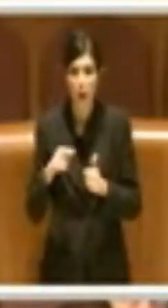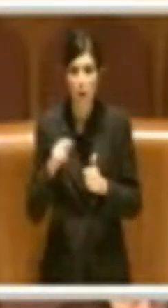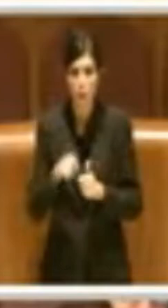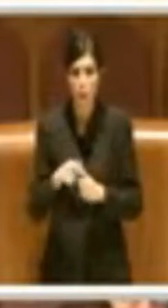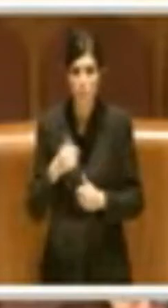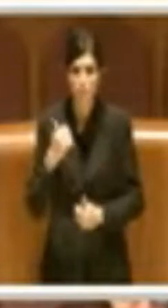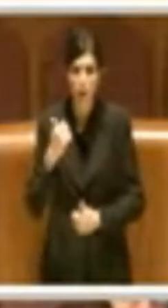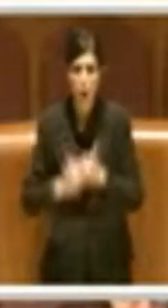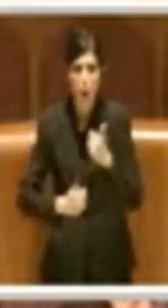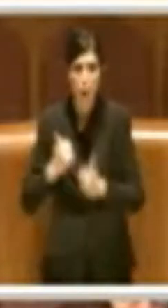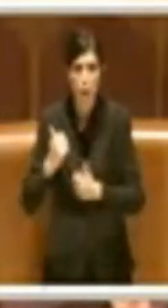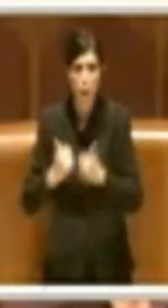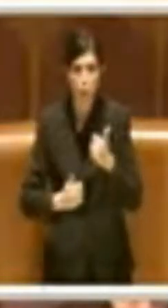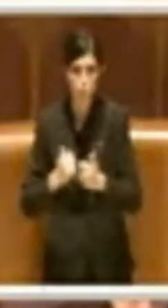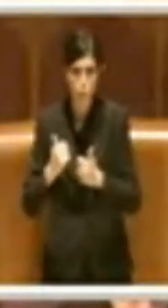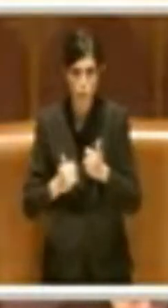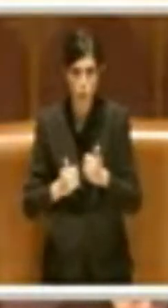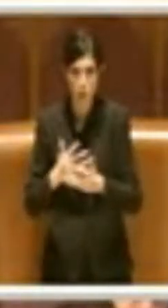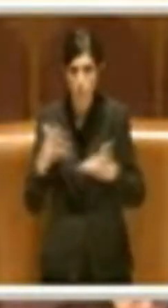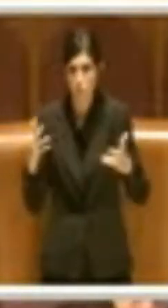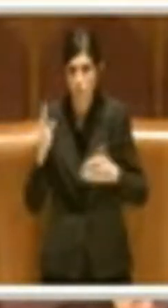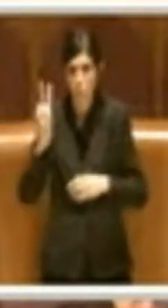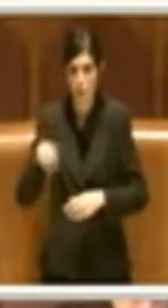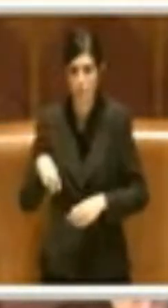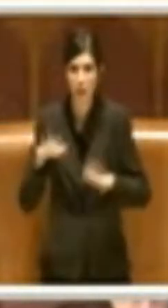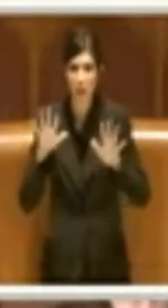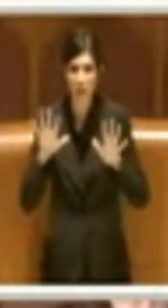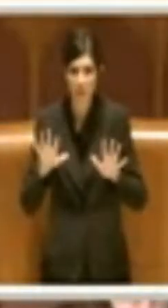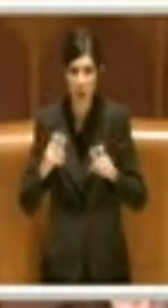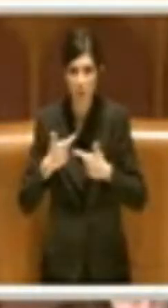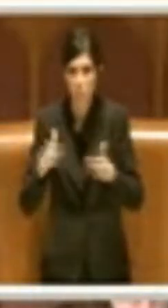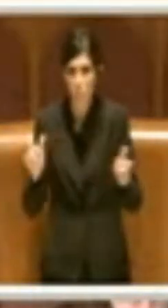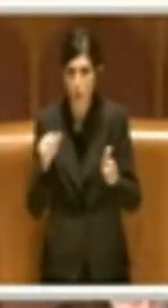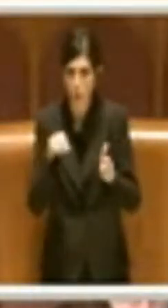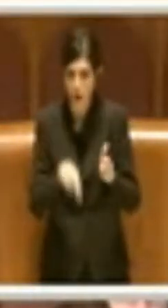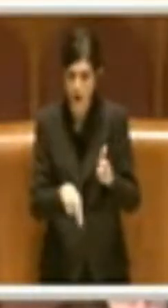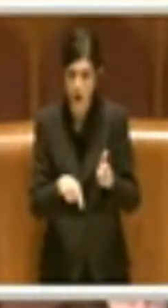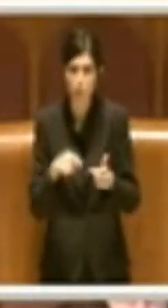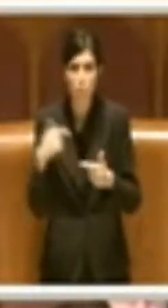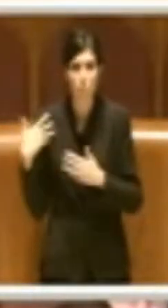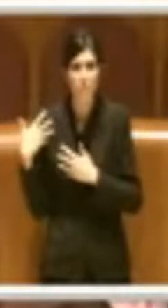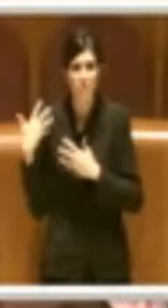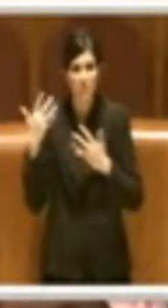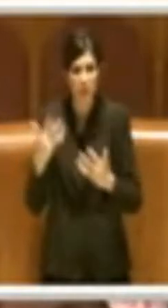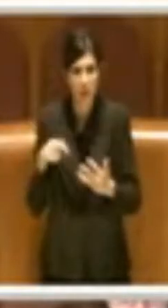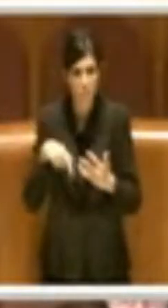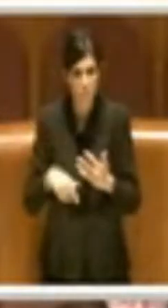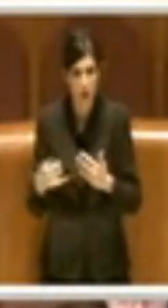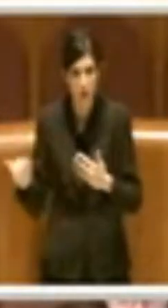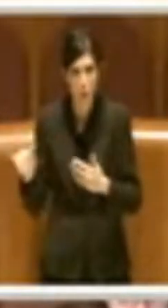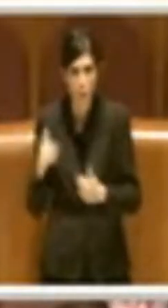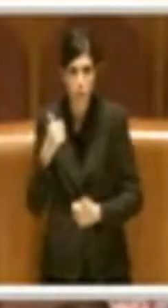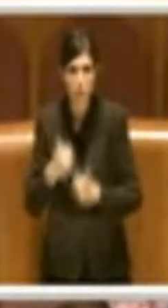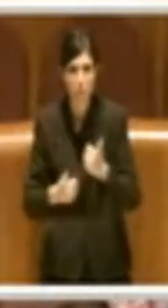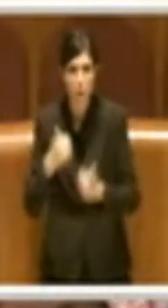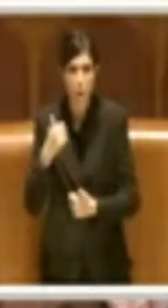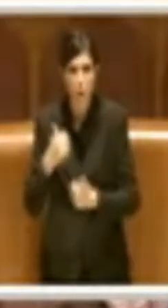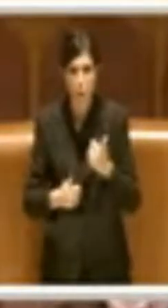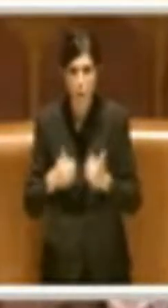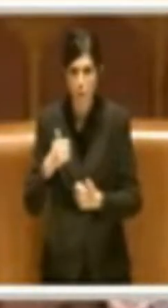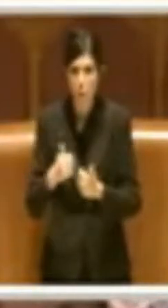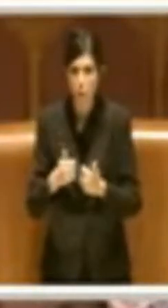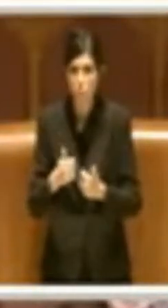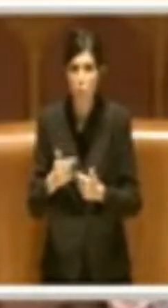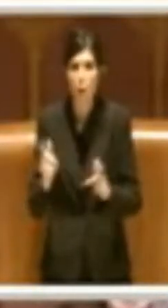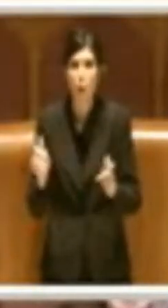concorsone 2010, e quindi siamo adesso nel 2020, sono passati 10 anni dall'ultimo concorso che per annose questioni era